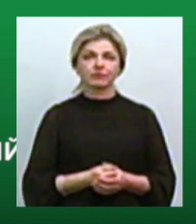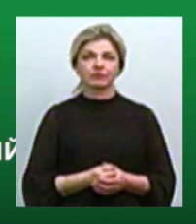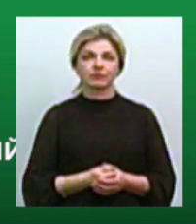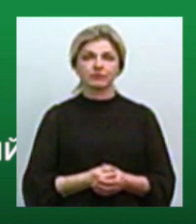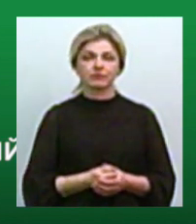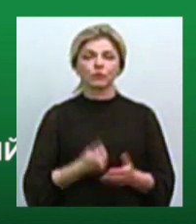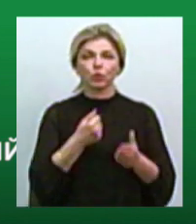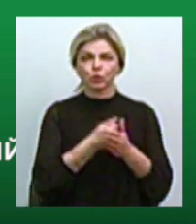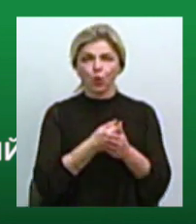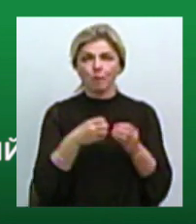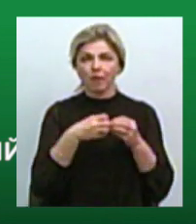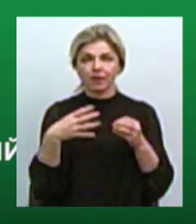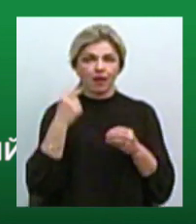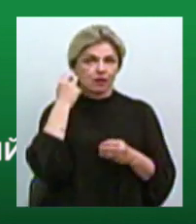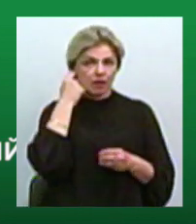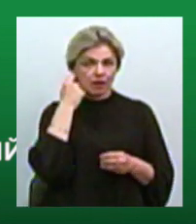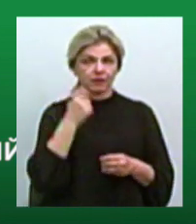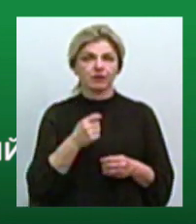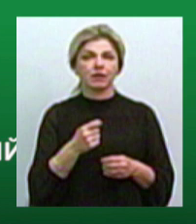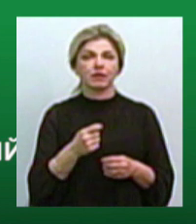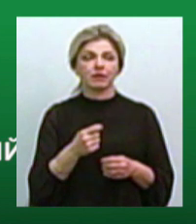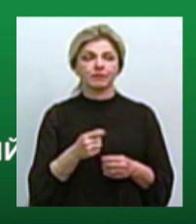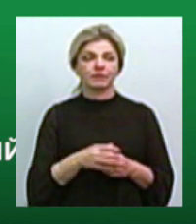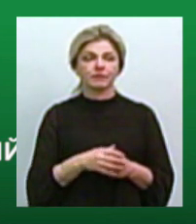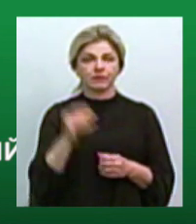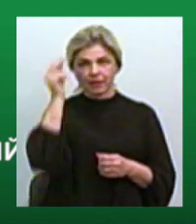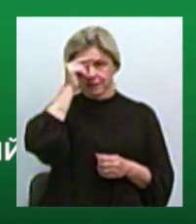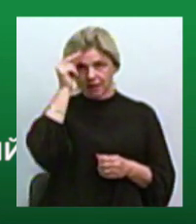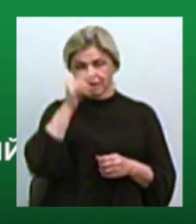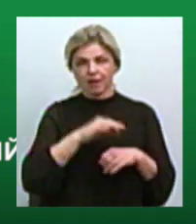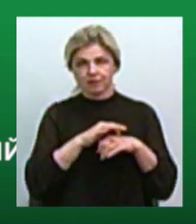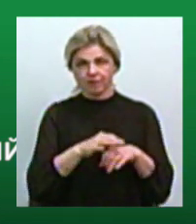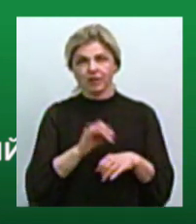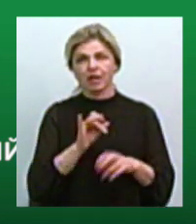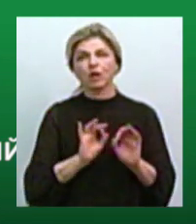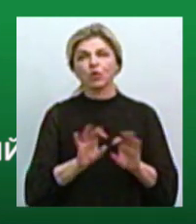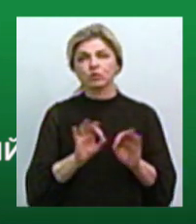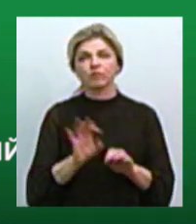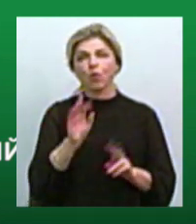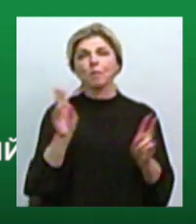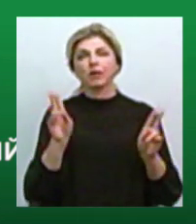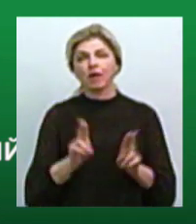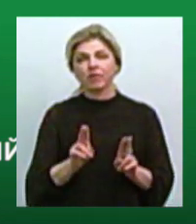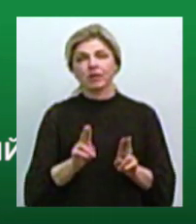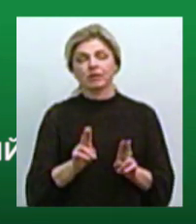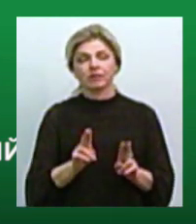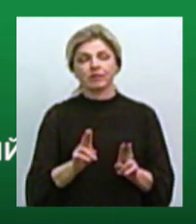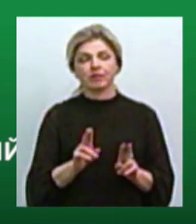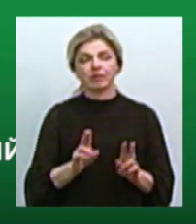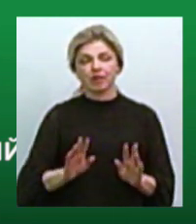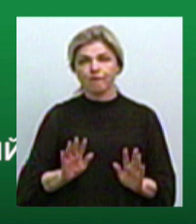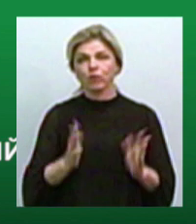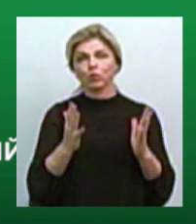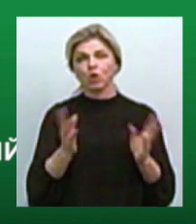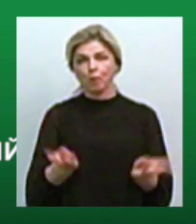років 15, це були заняття, і розповідали про правила поведінки у разі